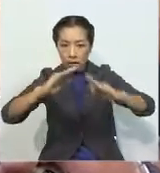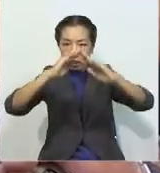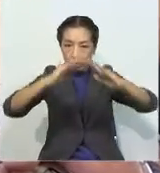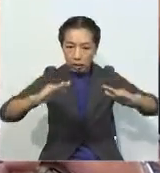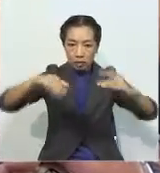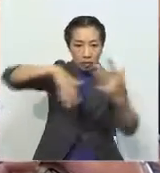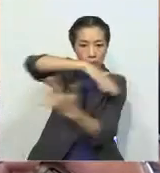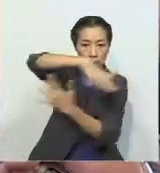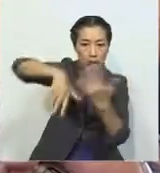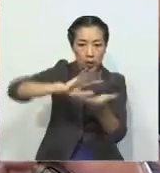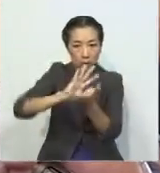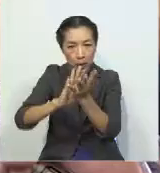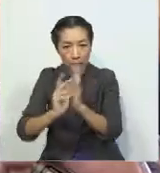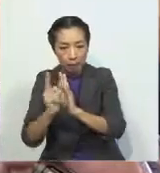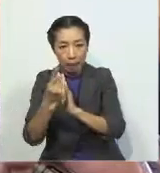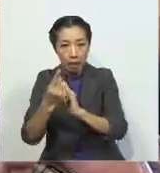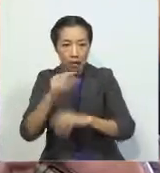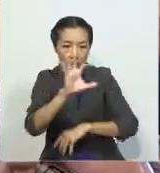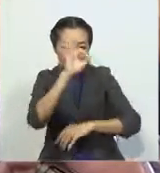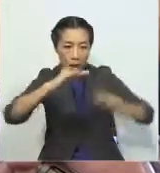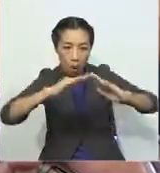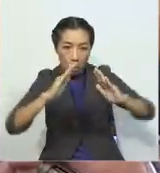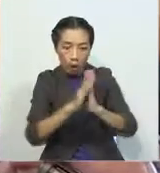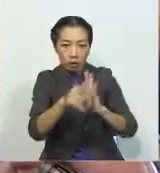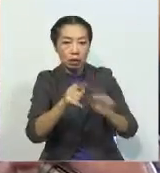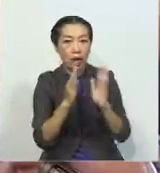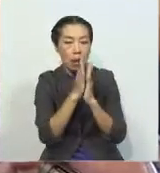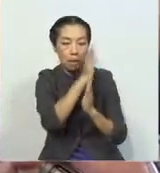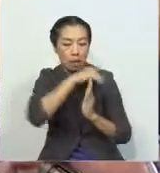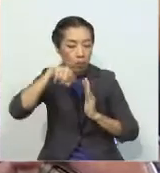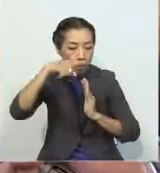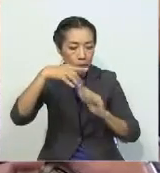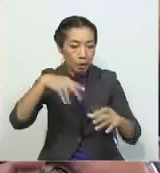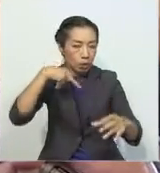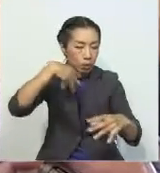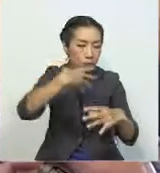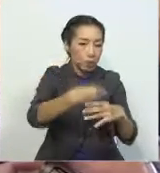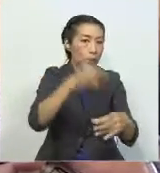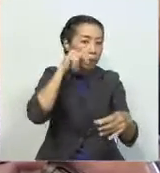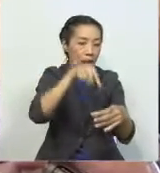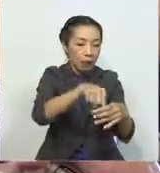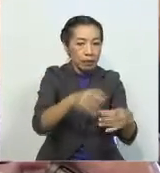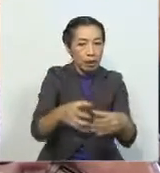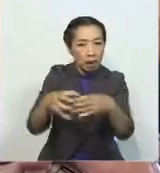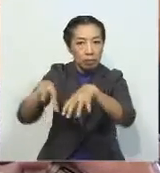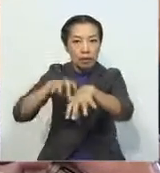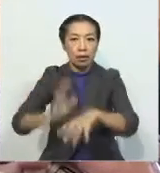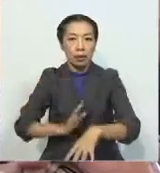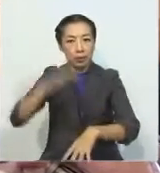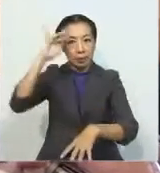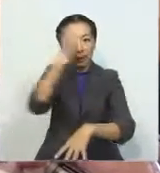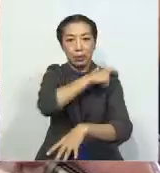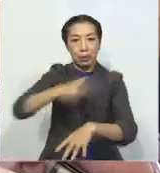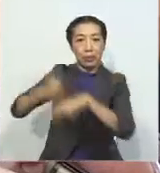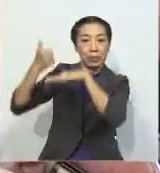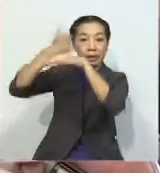ภูมิทัศน์แล้วก็คัดเลือกวัดที่จะทำพิธีเสกน้ำศักดิ์สิทธิ์เพื่อประกอบพระราชพิธีลองฟังเสียงบางช่วงบางตอน